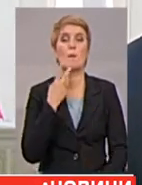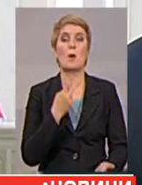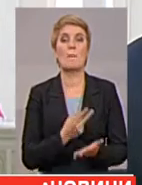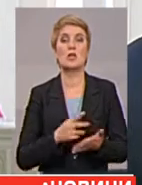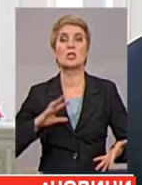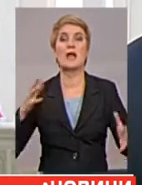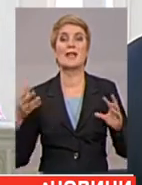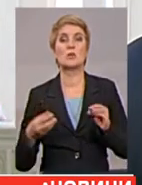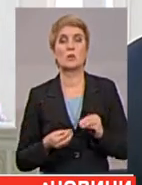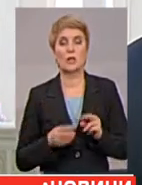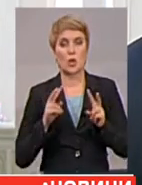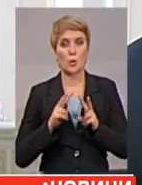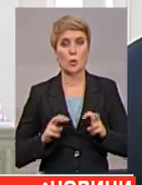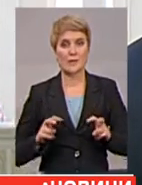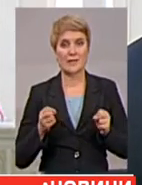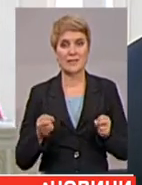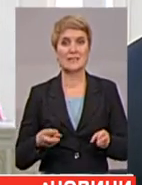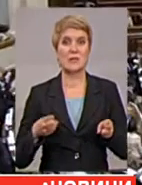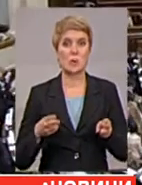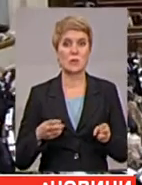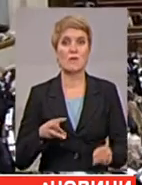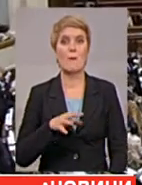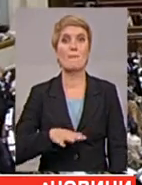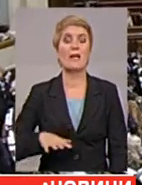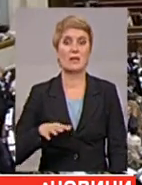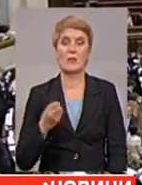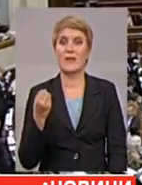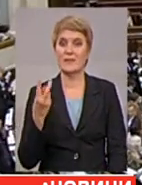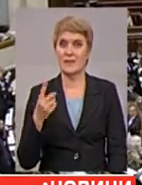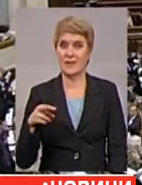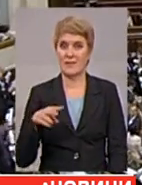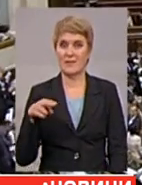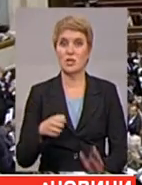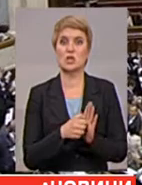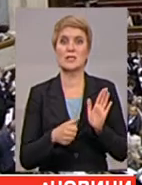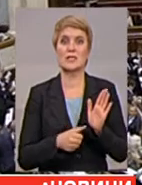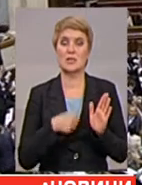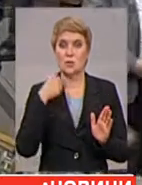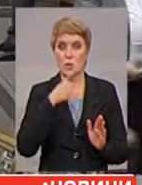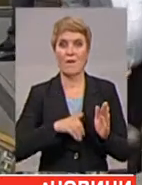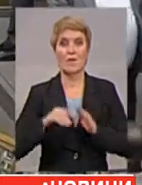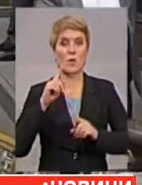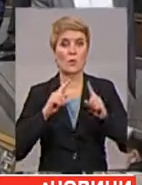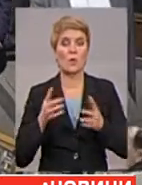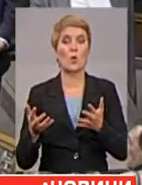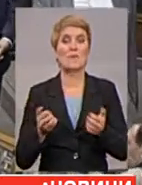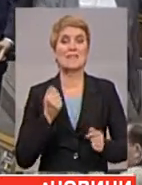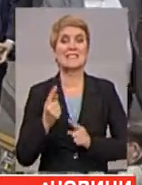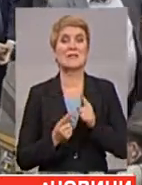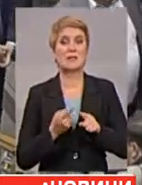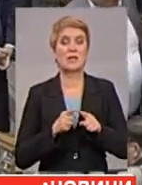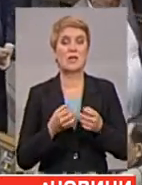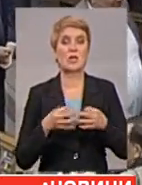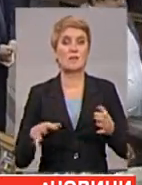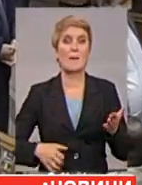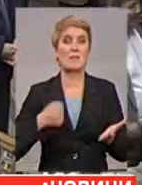побачити результати розслідувань злочинів по Майдану. Нагадаю, 12 травня 2016 року Верховна Рада ухвалила зміни, які дозволяють